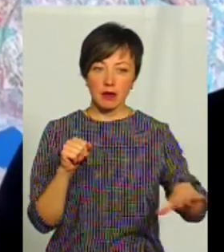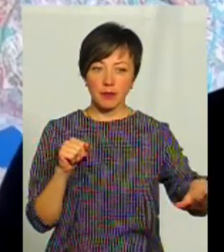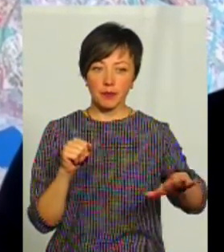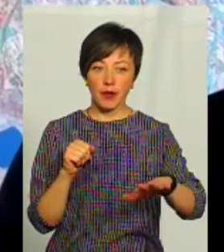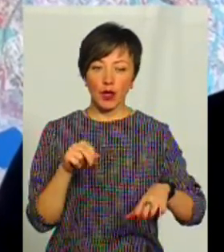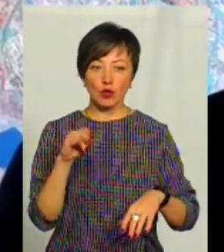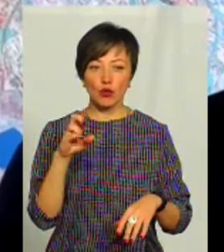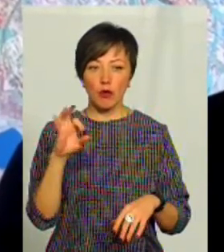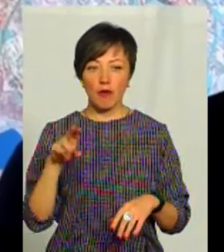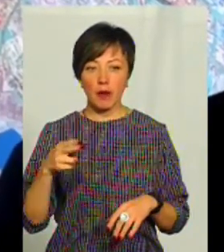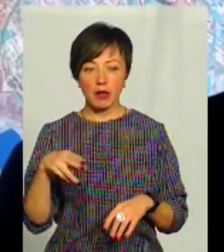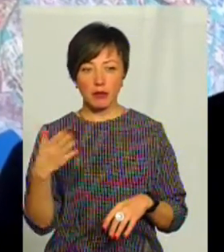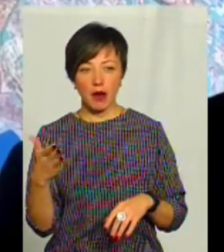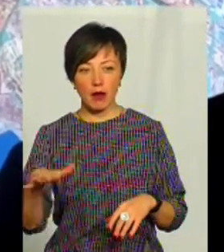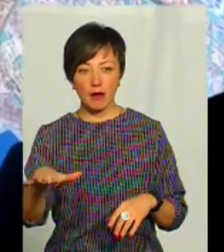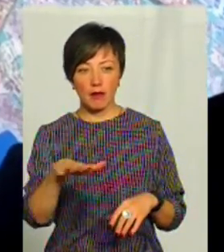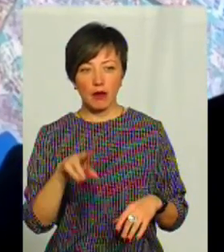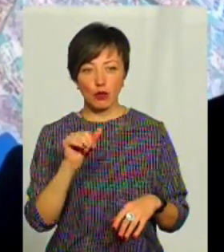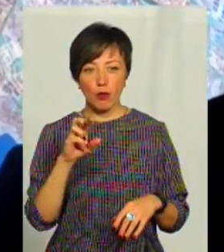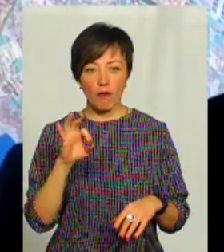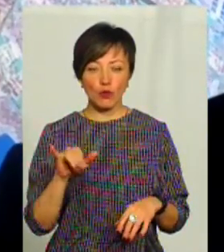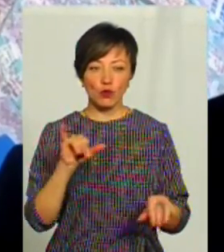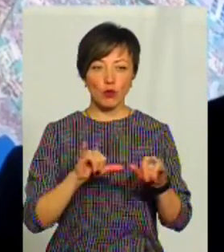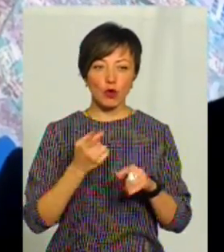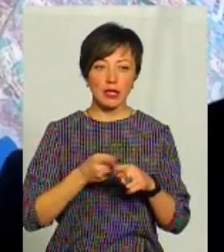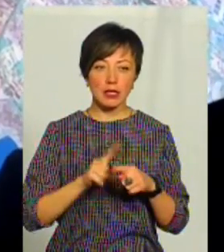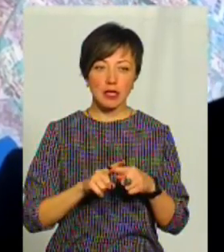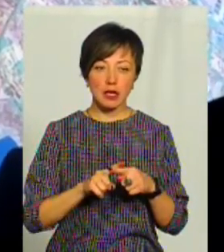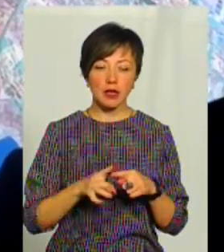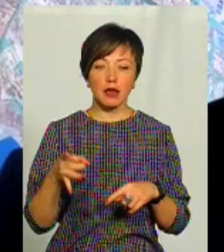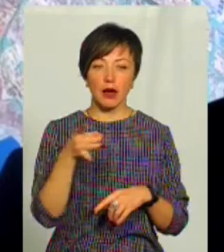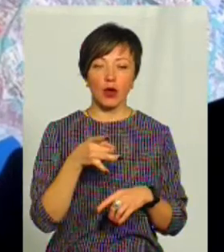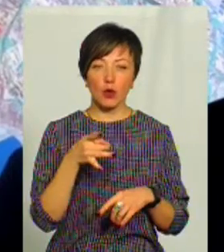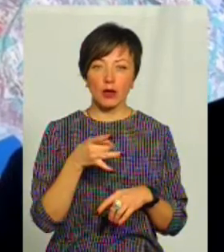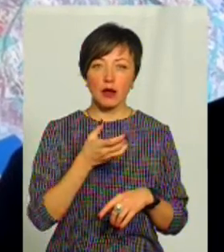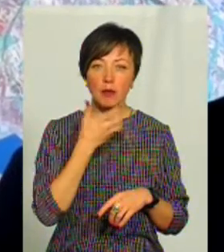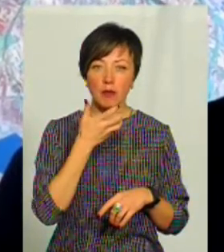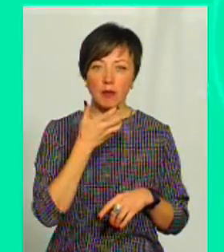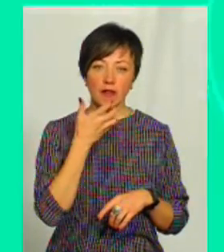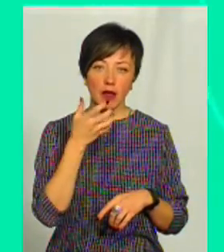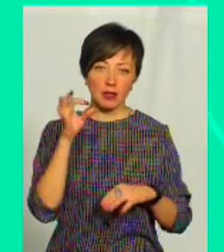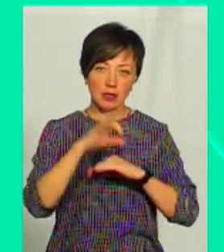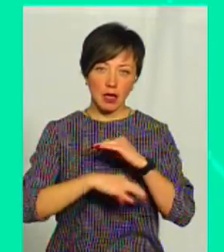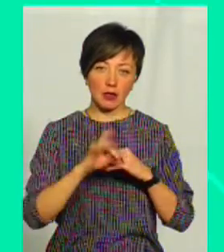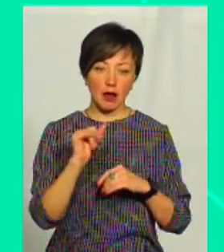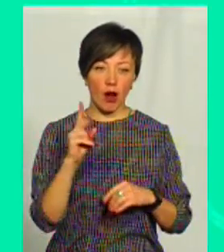мікрорайону Дубу, в п'ятницю права сторона, субота – це мікрорайон Південно-Захід і Ракове.